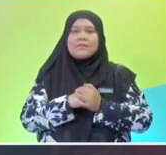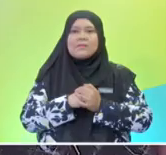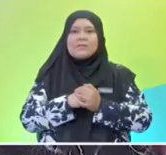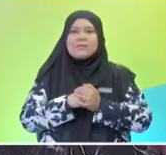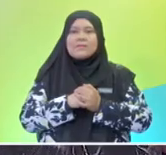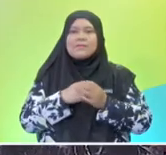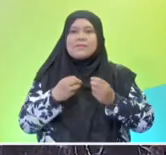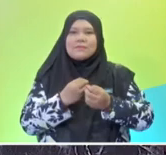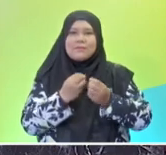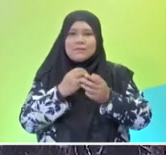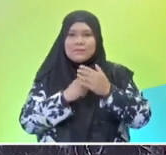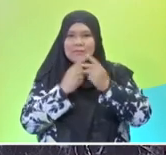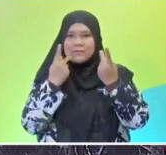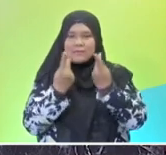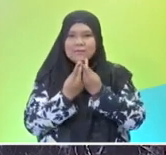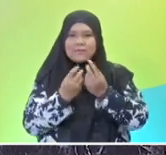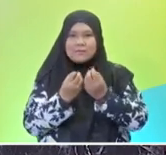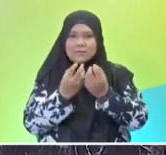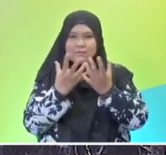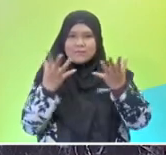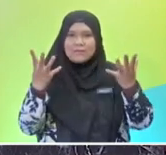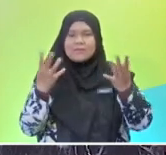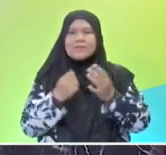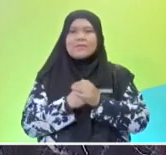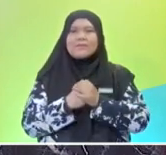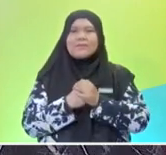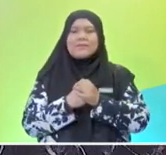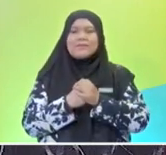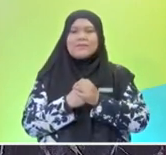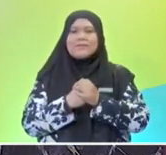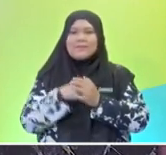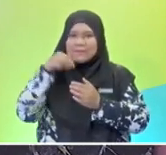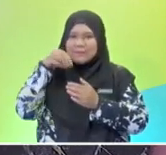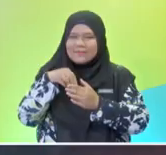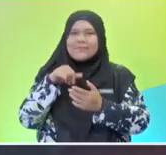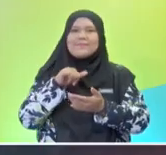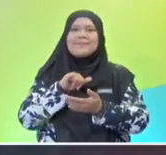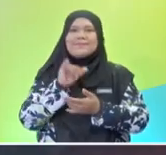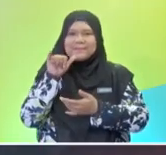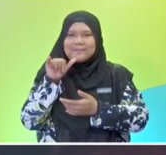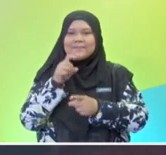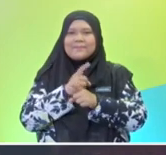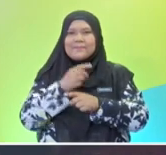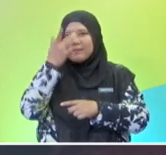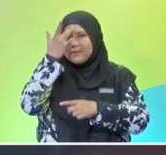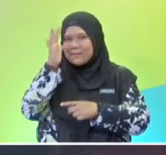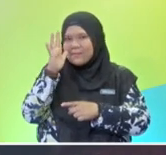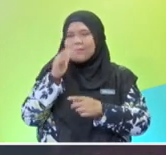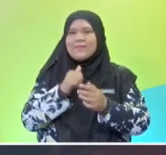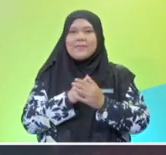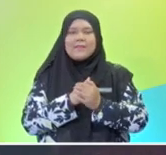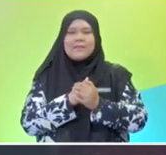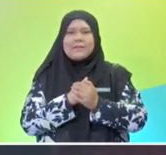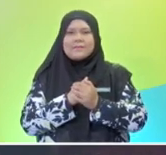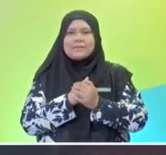keluarga kembangan. Eh, masuk dalam ni. Yeah, pandai ni. Baiklah, Atok, saya